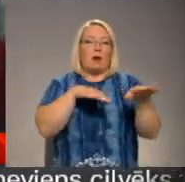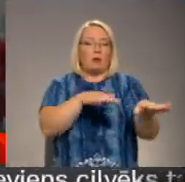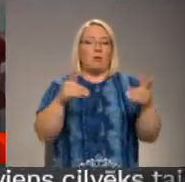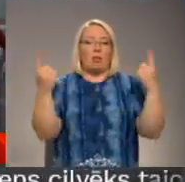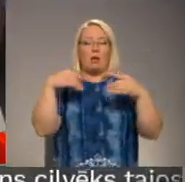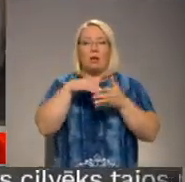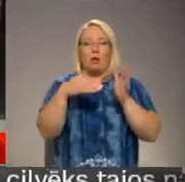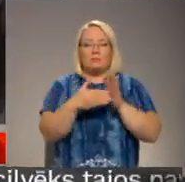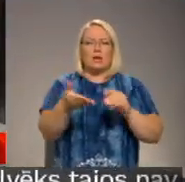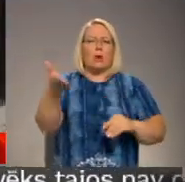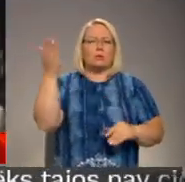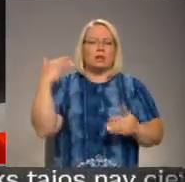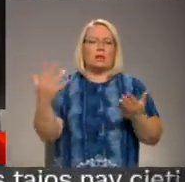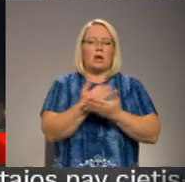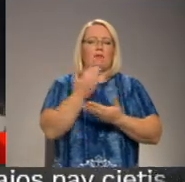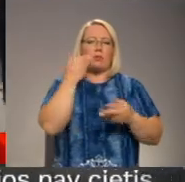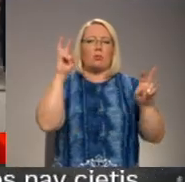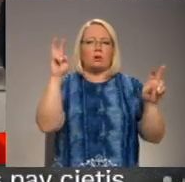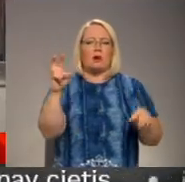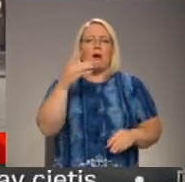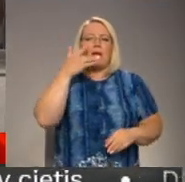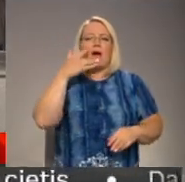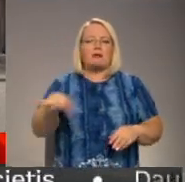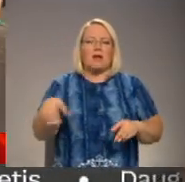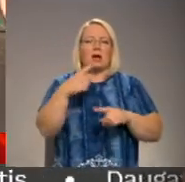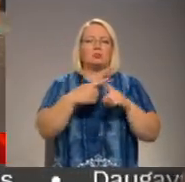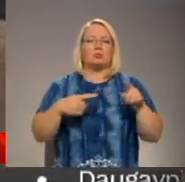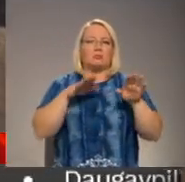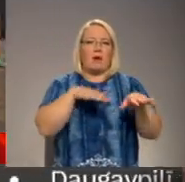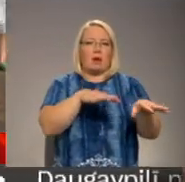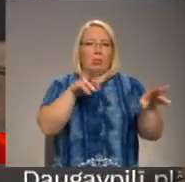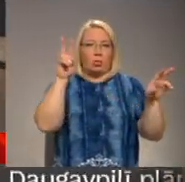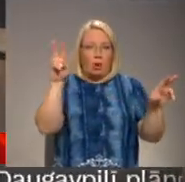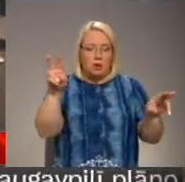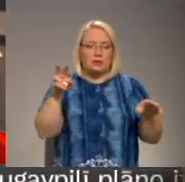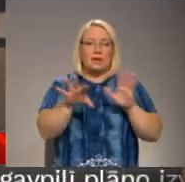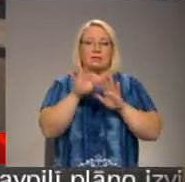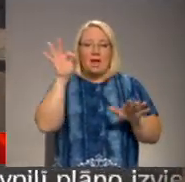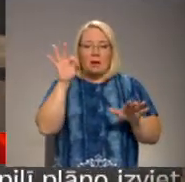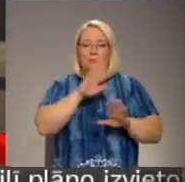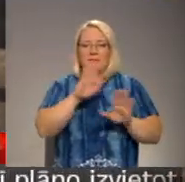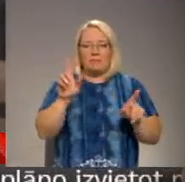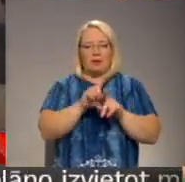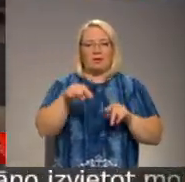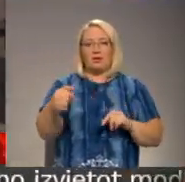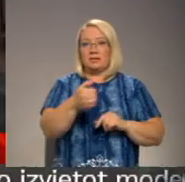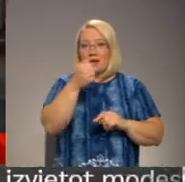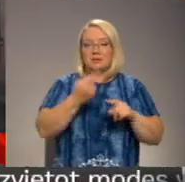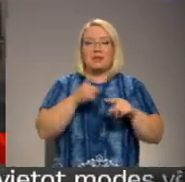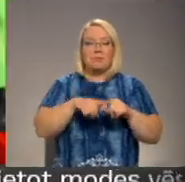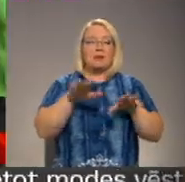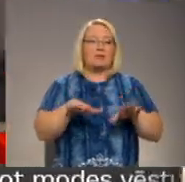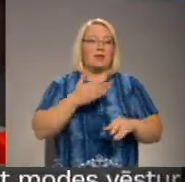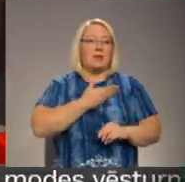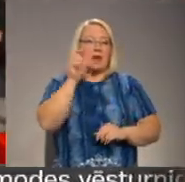laikapstākļu dēļ jau izsenis iegūs nosaukumu karstākais pusmaratons. Izņēmums nebija arī šīs gads, tāpēc vietējie iedzīvotāji